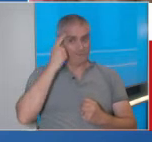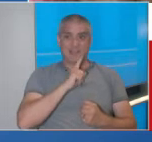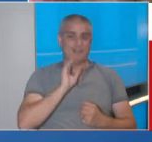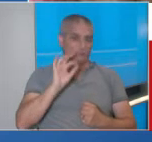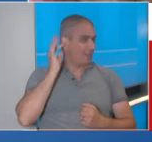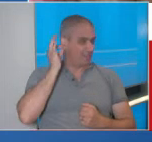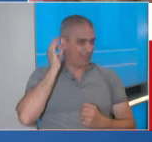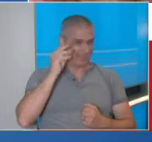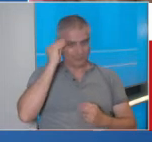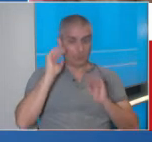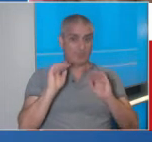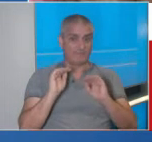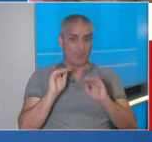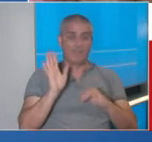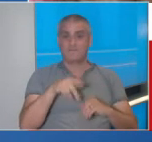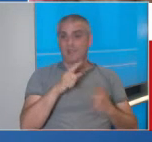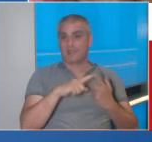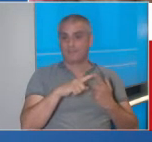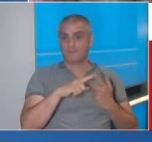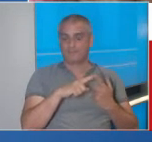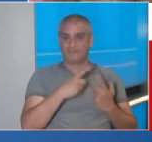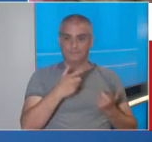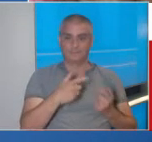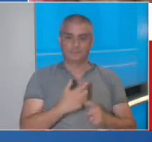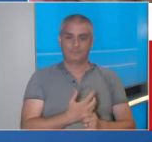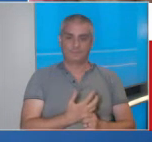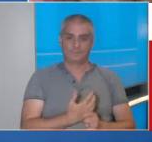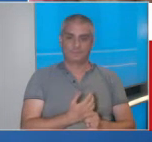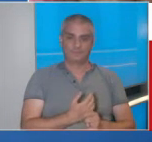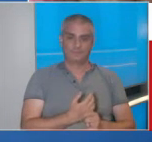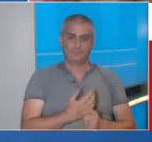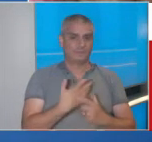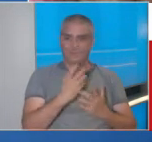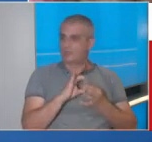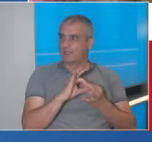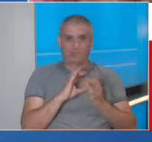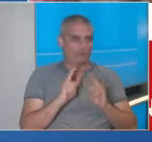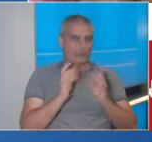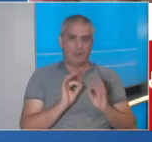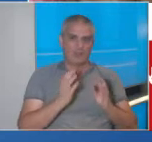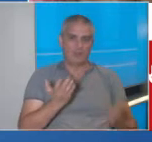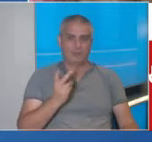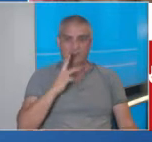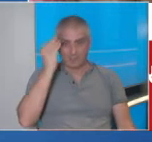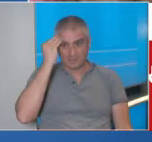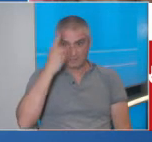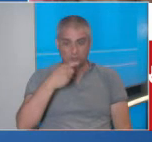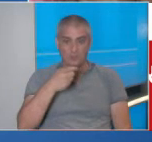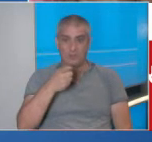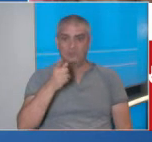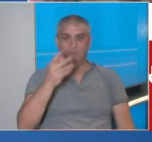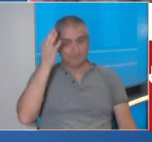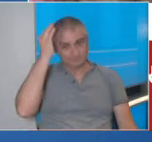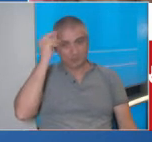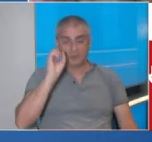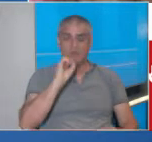של תאיר זכה לברכה, וגם לציטת חבני, זאת אומרת, אין לו שום קשר לאירוע. צריך רק לזכור, מדובר